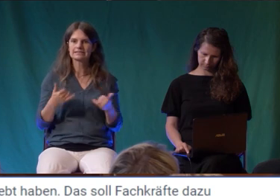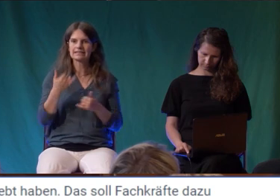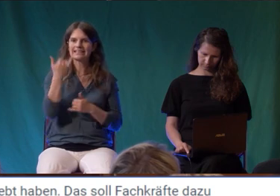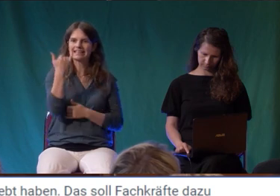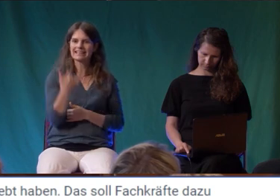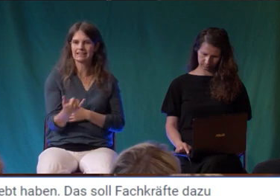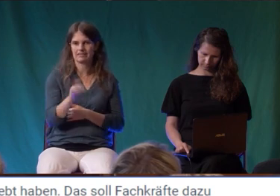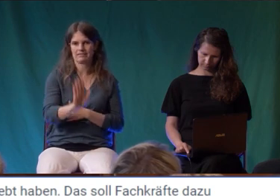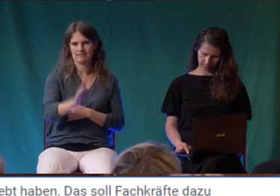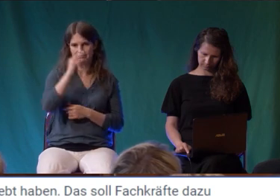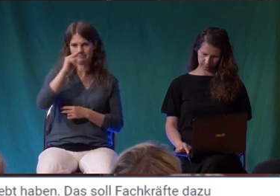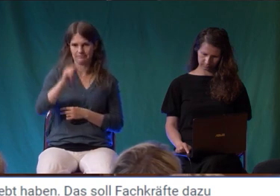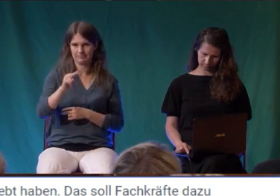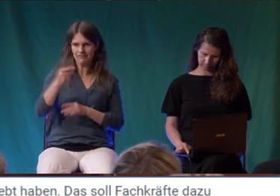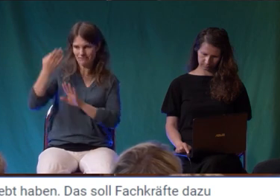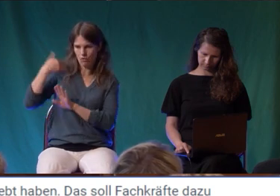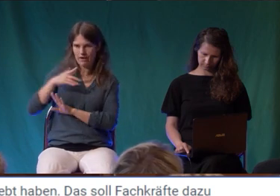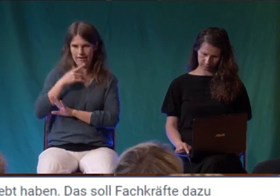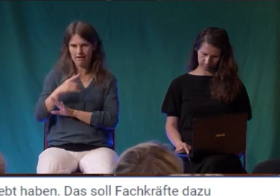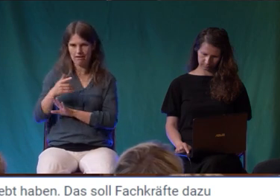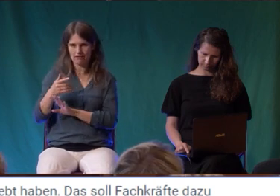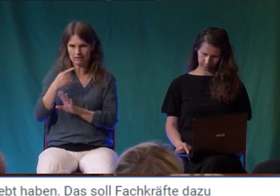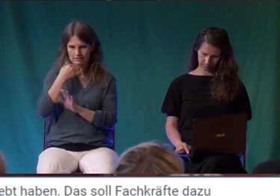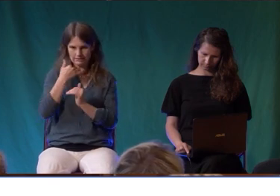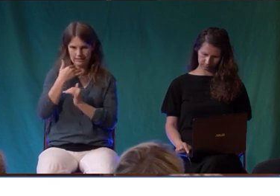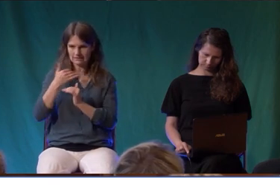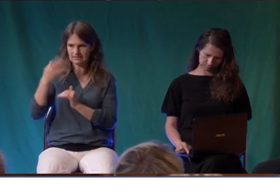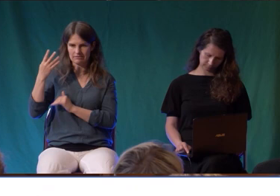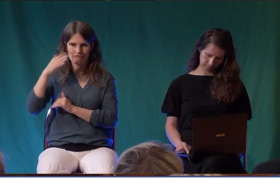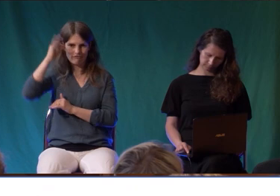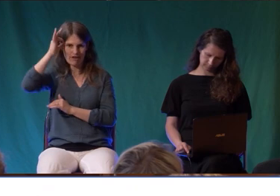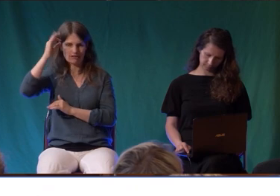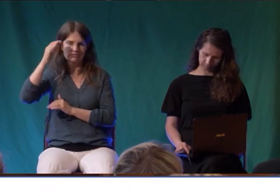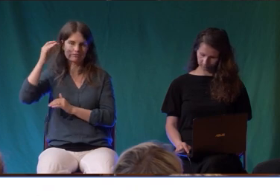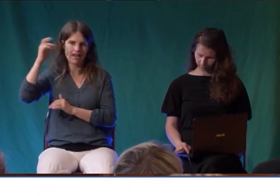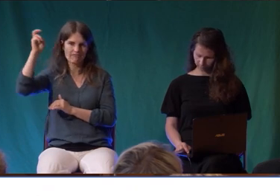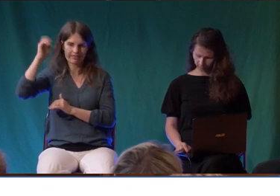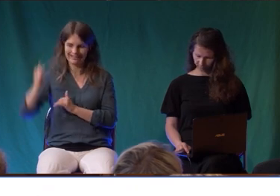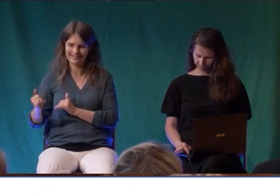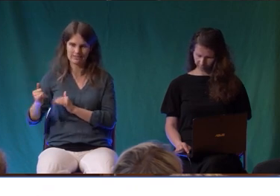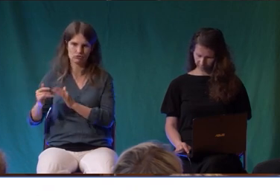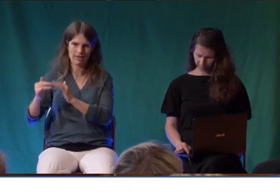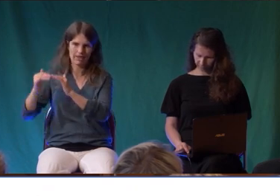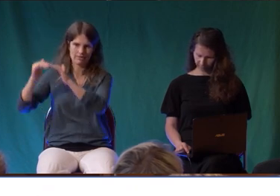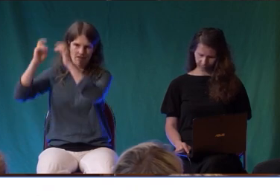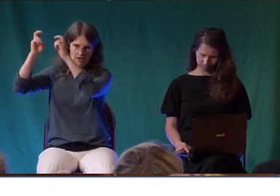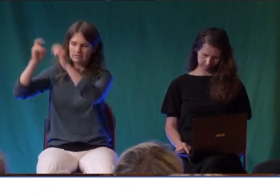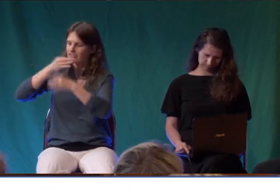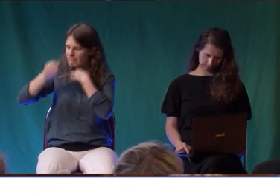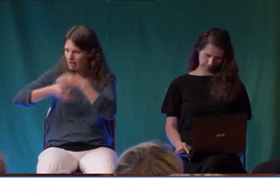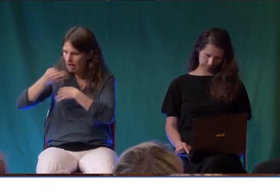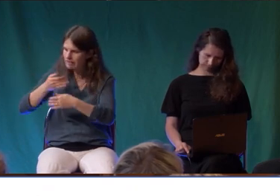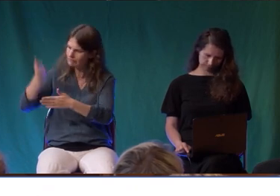das sind erwachsene Frauen gewesen die sich an ihre Kindheit erinnert haben dort war für uns sehr